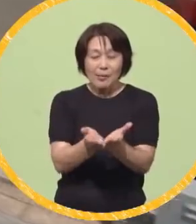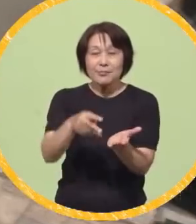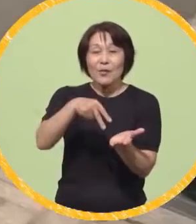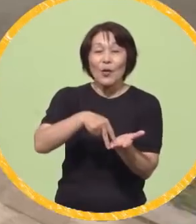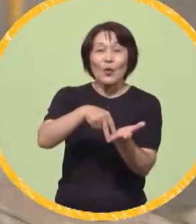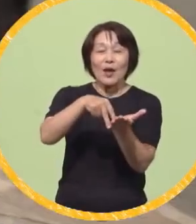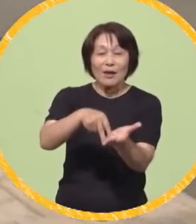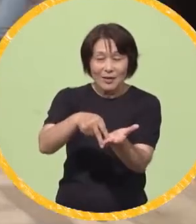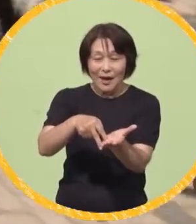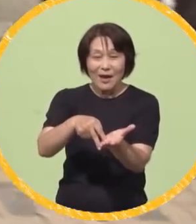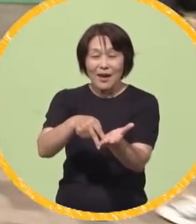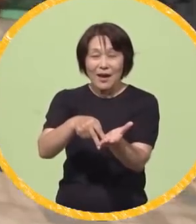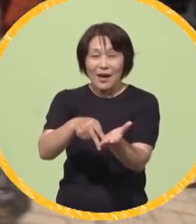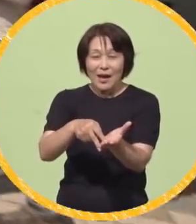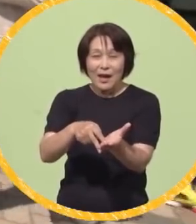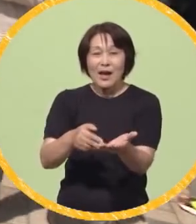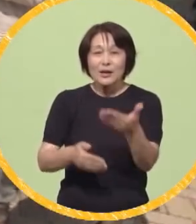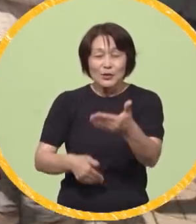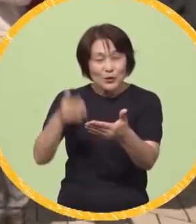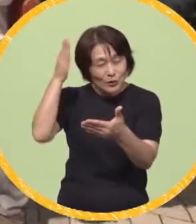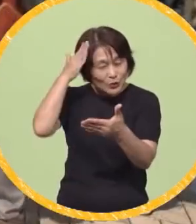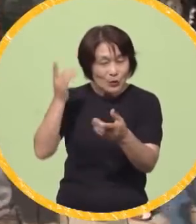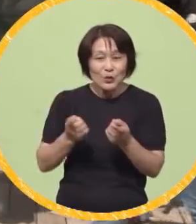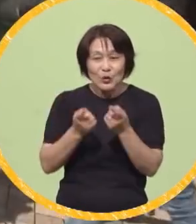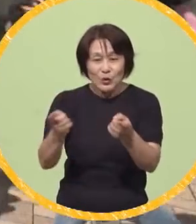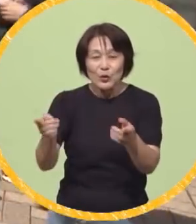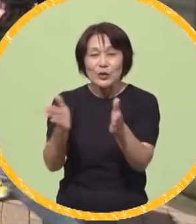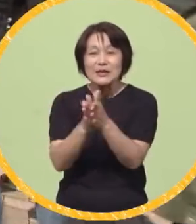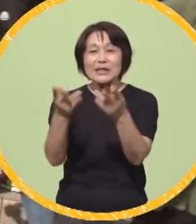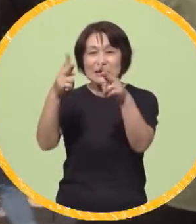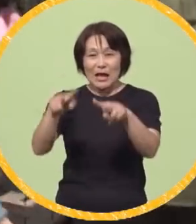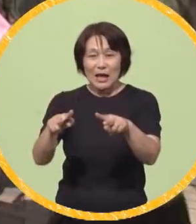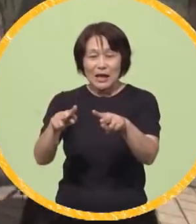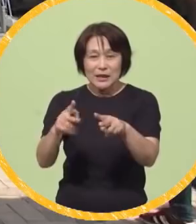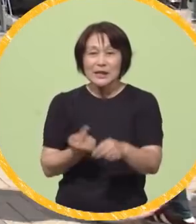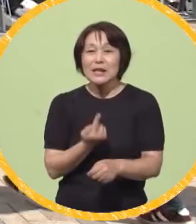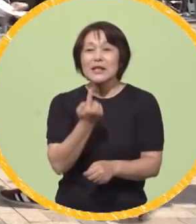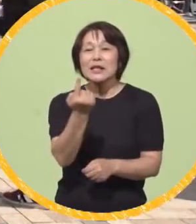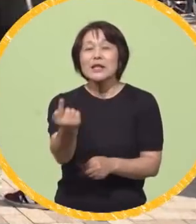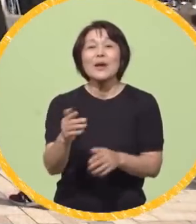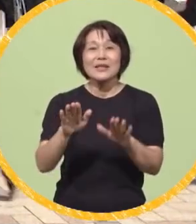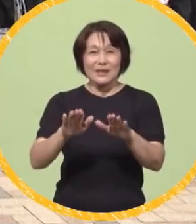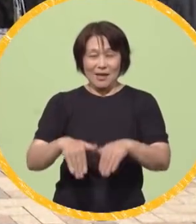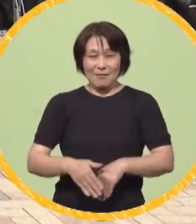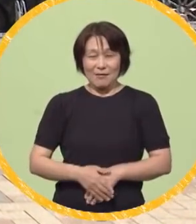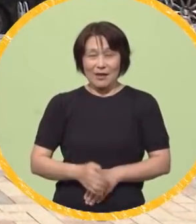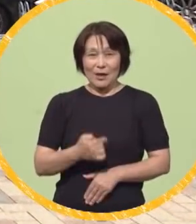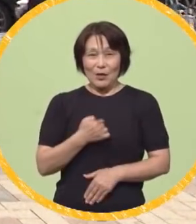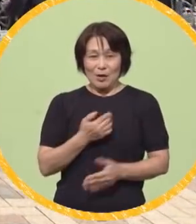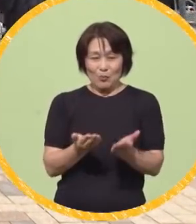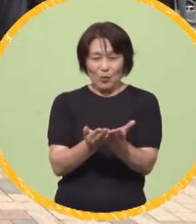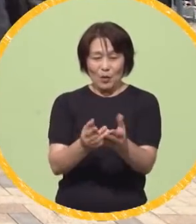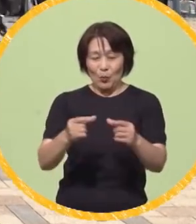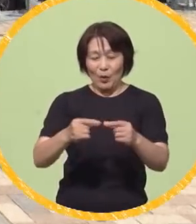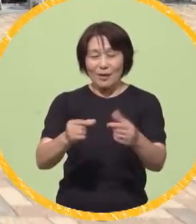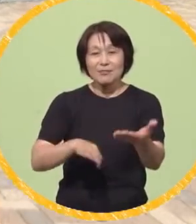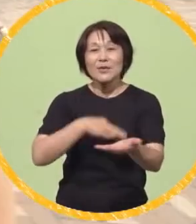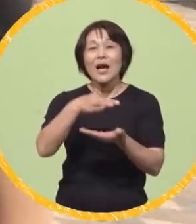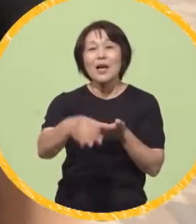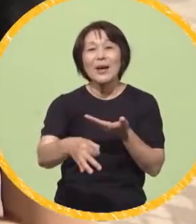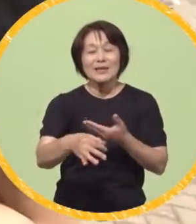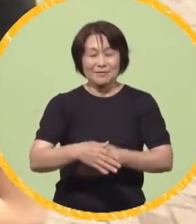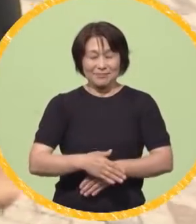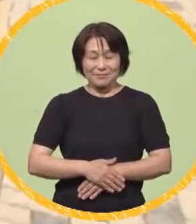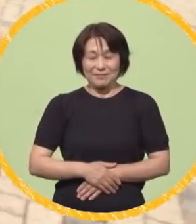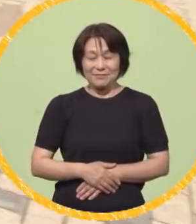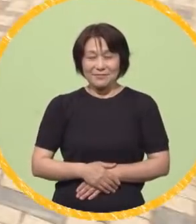湖畔にある九頭龍神社の本宮に参拝しに行ってました。 では乗船券買いに行きたいと思います。